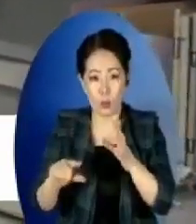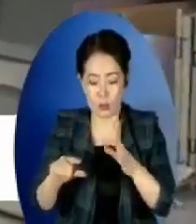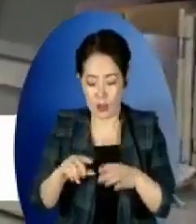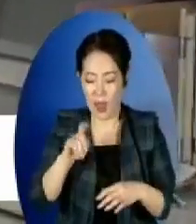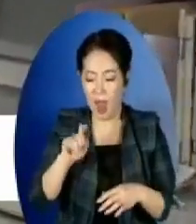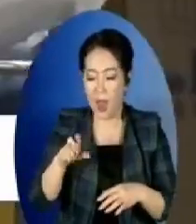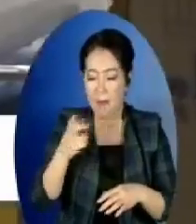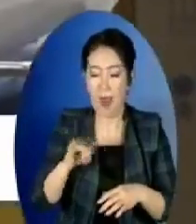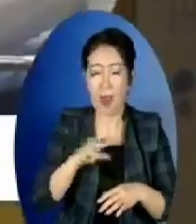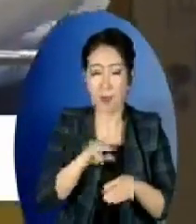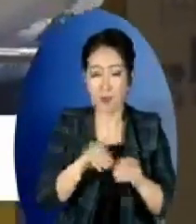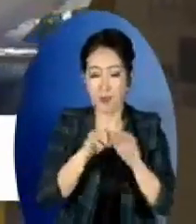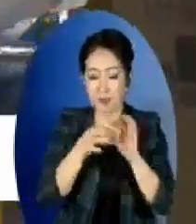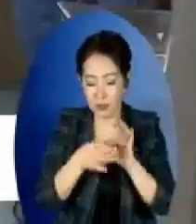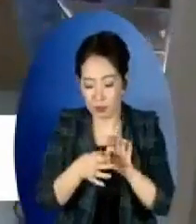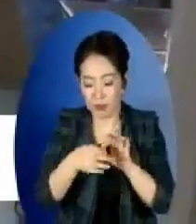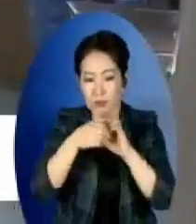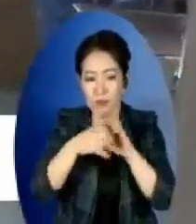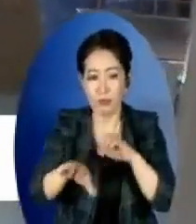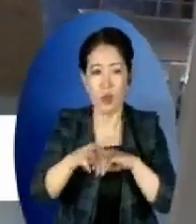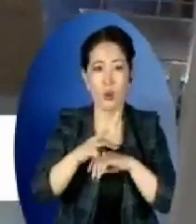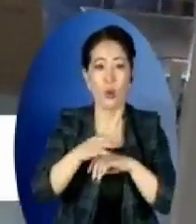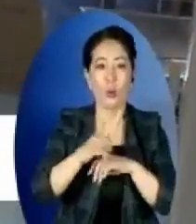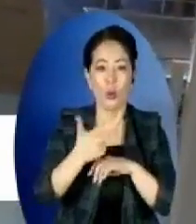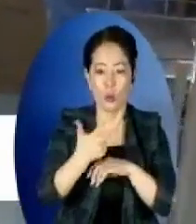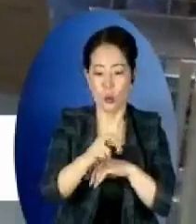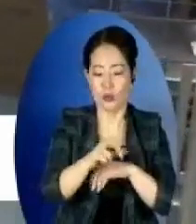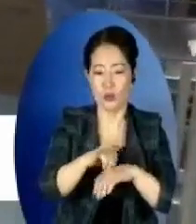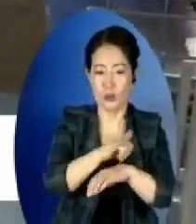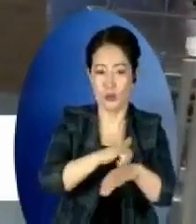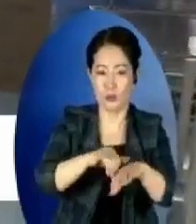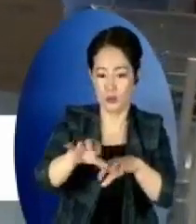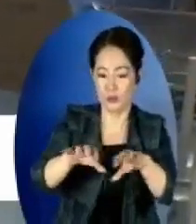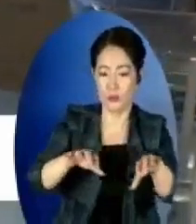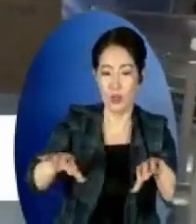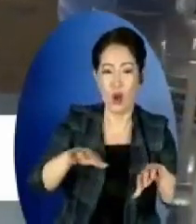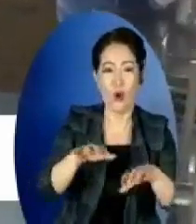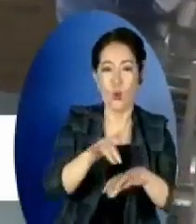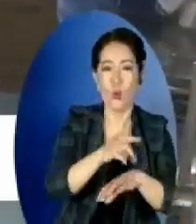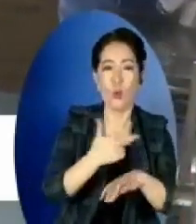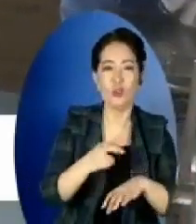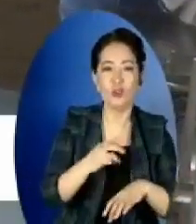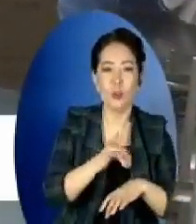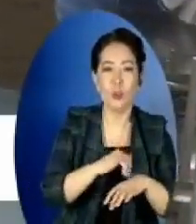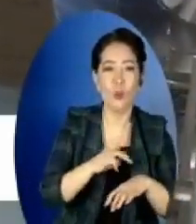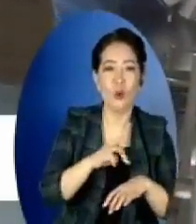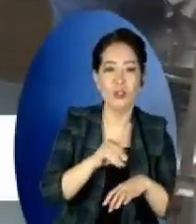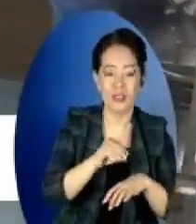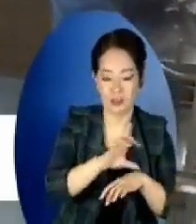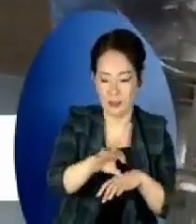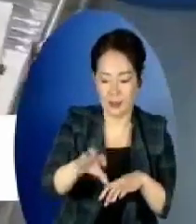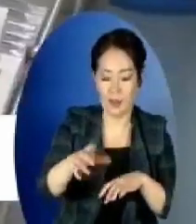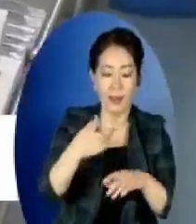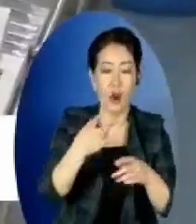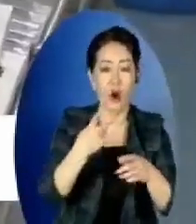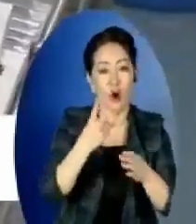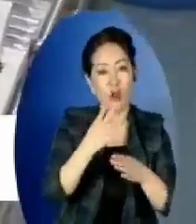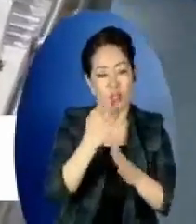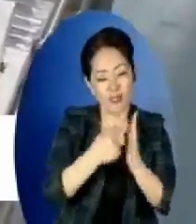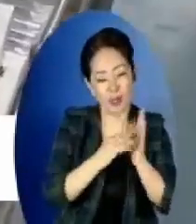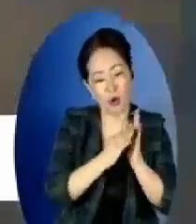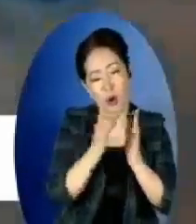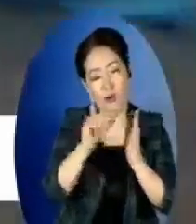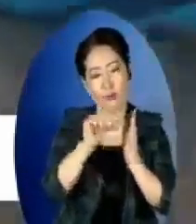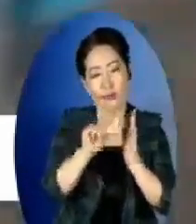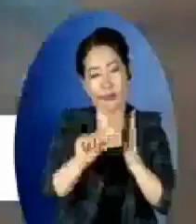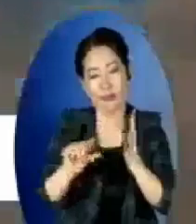Хүбэй мужиас гадна бусад 30 мужид шинээр бүртгэгдсэн тохиолдол энэ 2 дугаар сар гарснаас хойш тогтмол буурсан үзүүлэлтийг харуулж